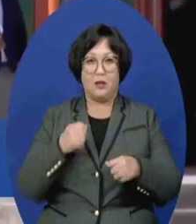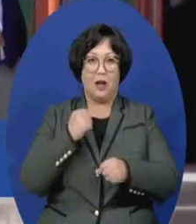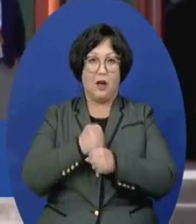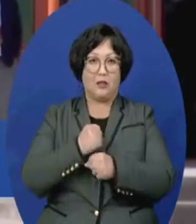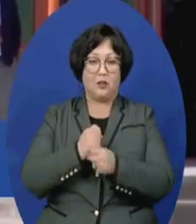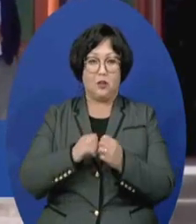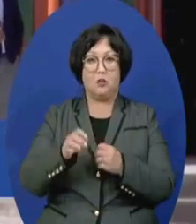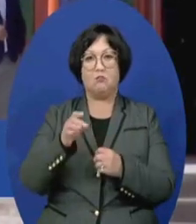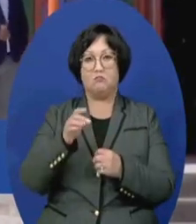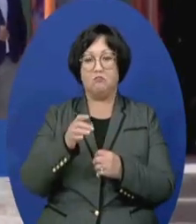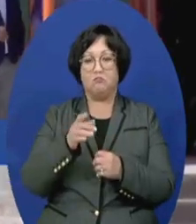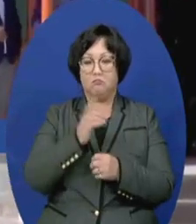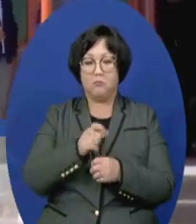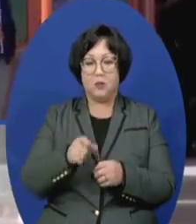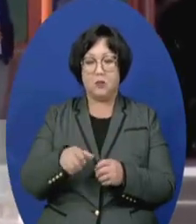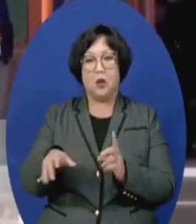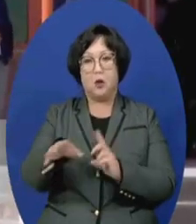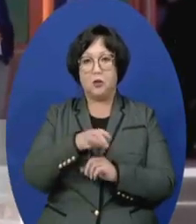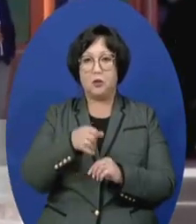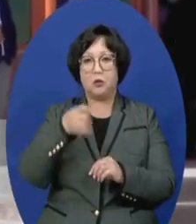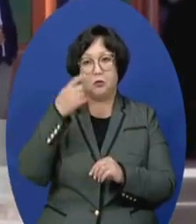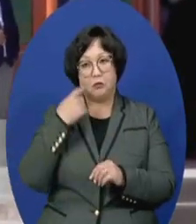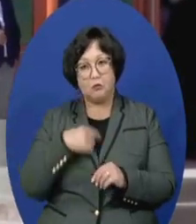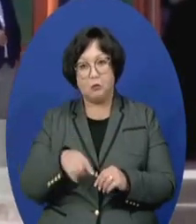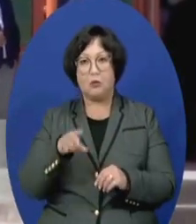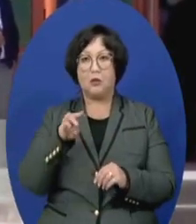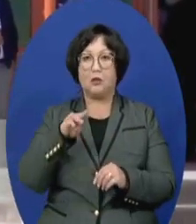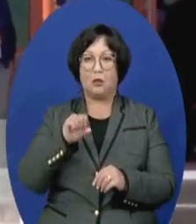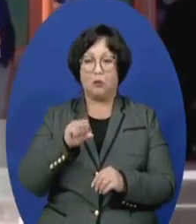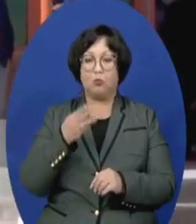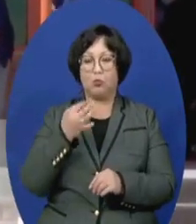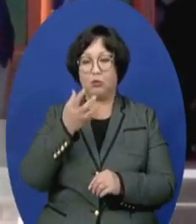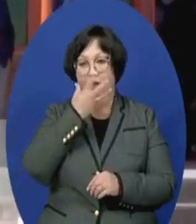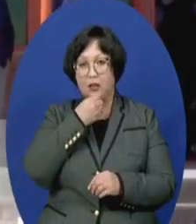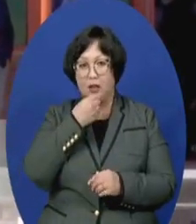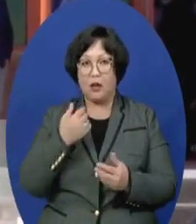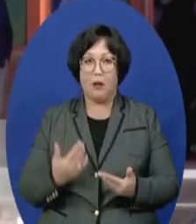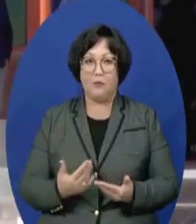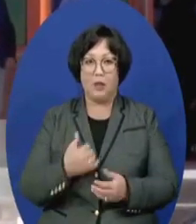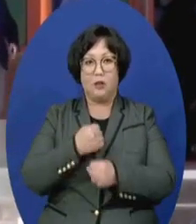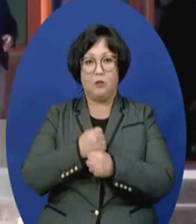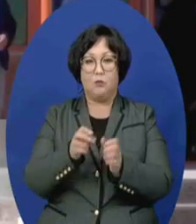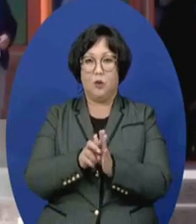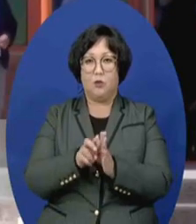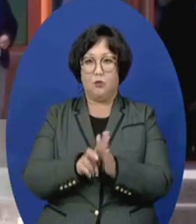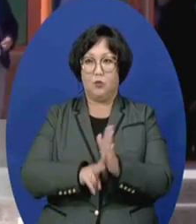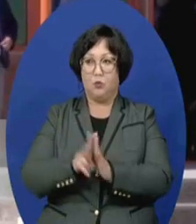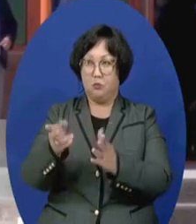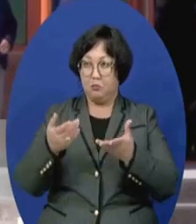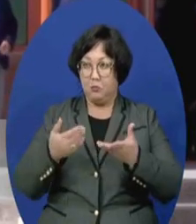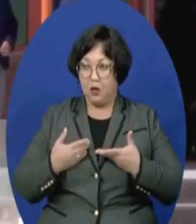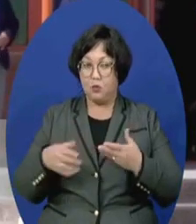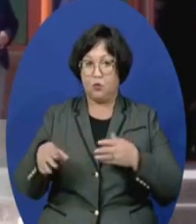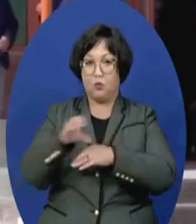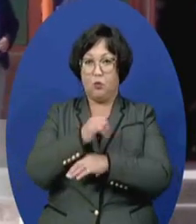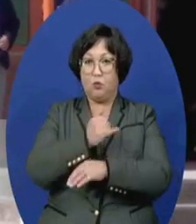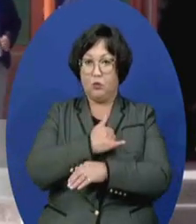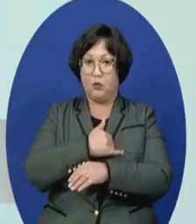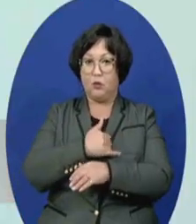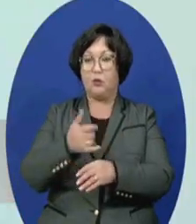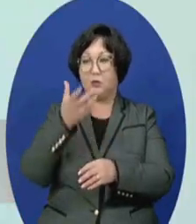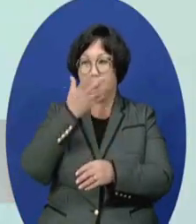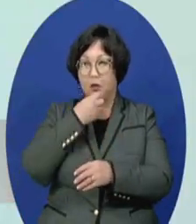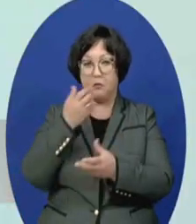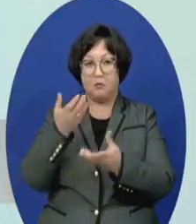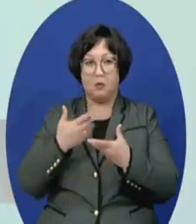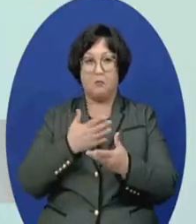5 дахь орчинд одоо сурсах боловсрох одоо боломж нь бүрдэж байгаа тул сум орнд дэх удирдлаг энэ зүгээс бол бид бүхэнд одоо маш таатай сайхан